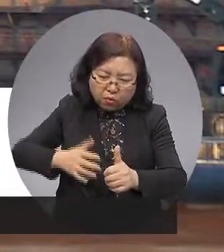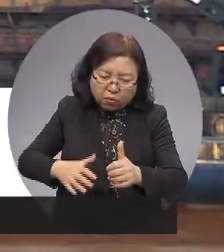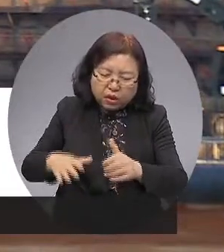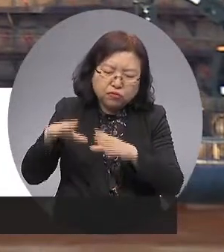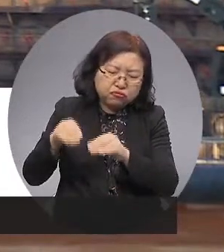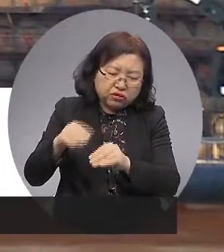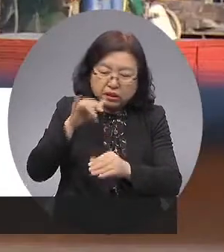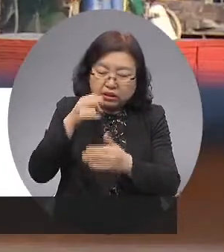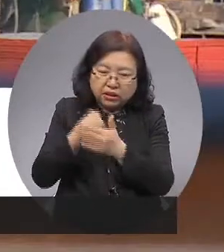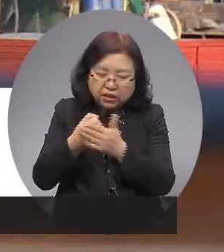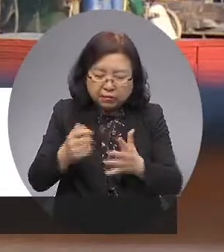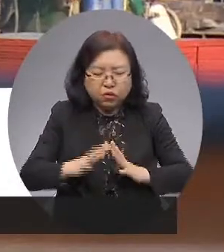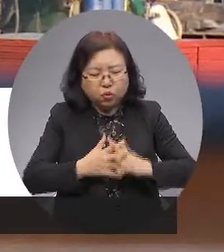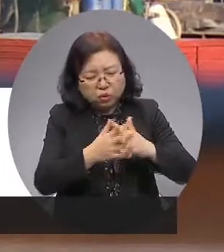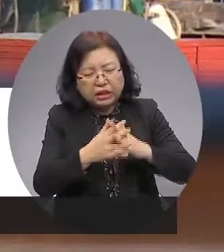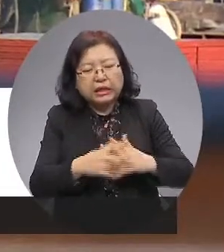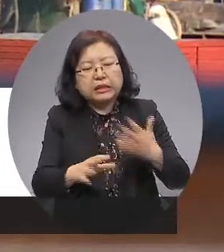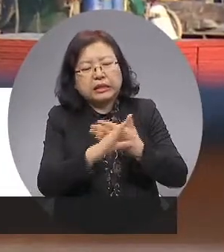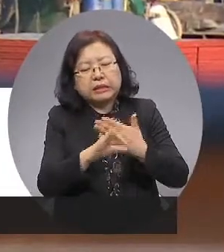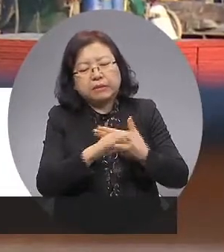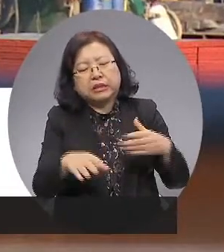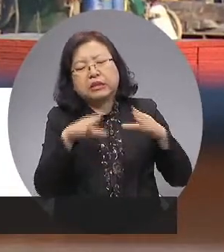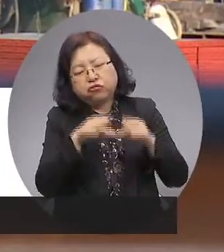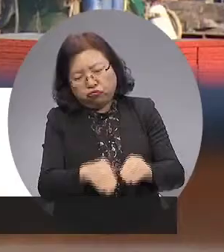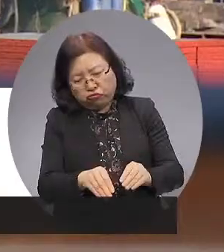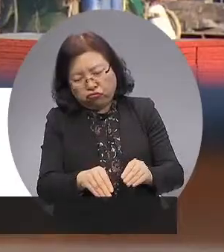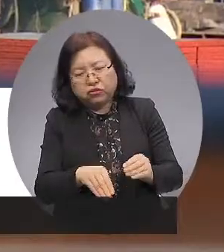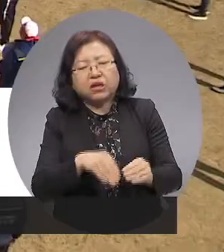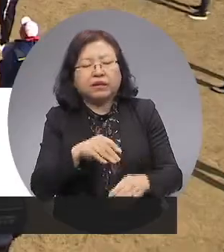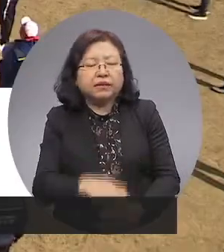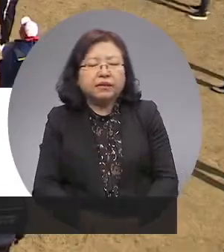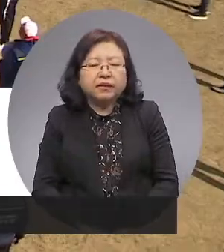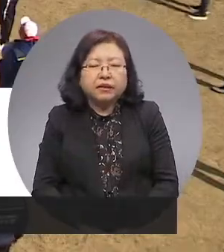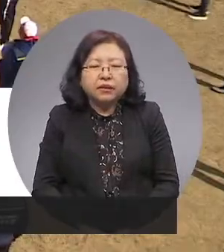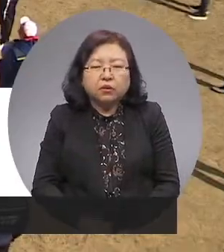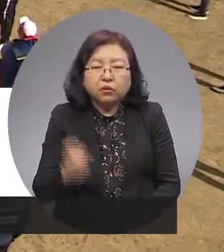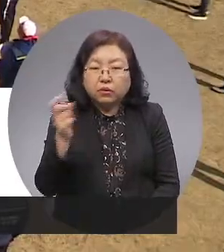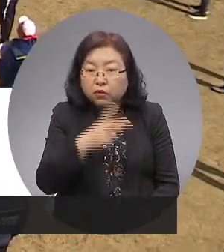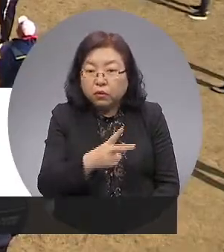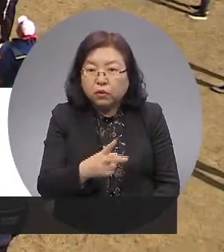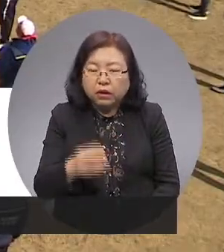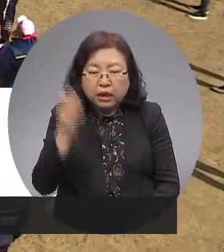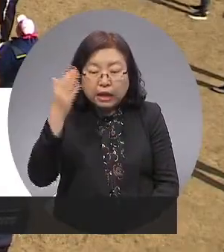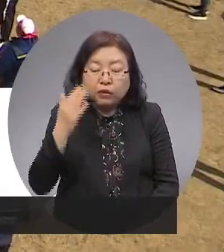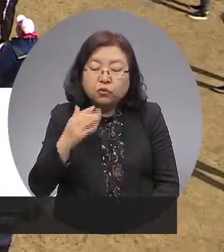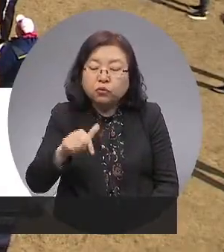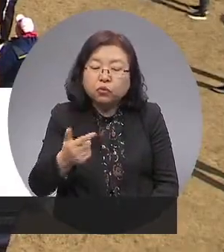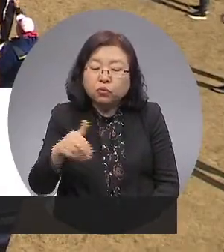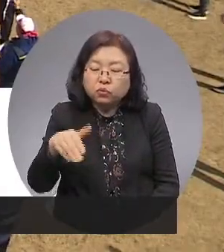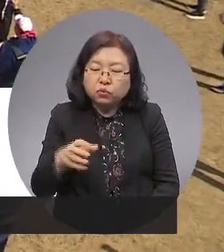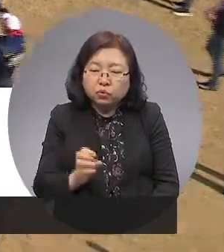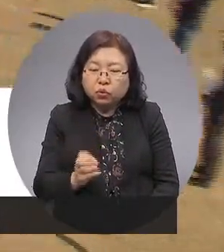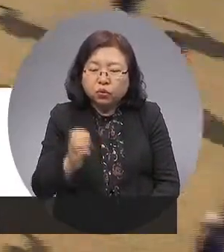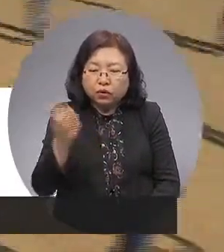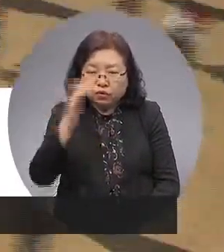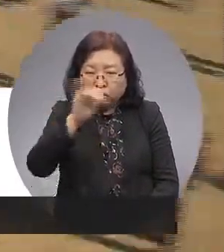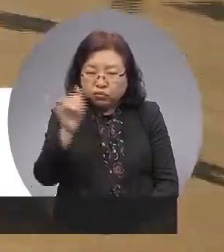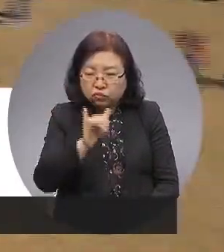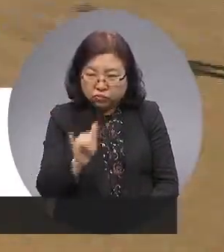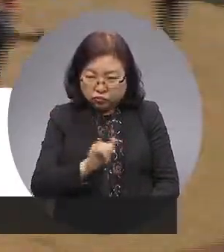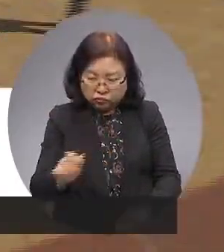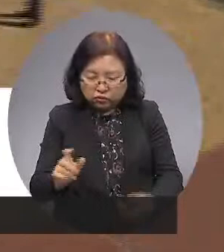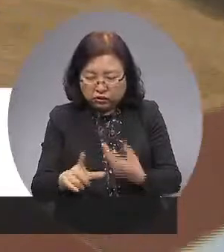중단으로 공사를 일시 중단하는 등의 차질을 빚고 있습니다. 한편 한국노총 전국 레미콘